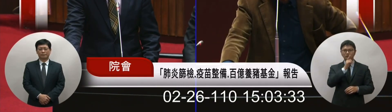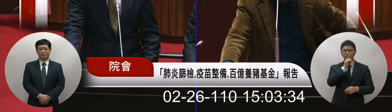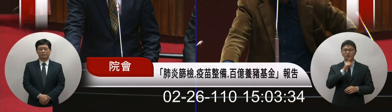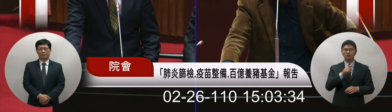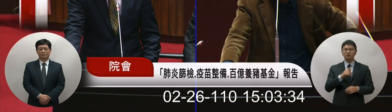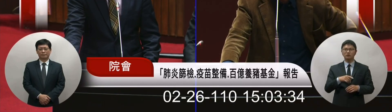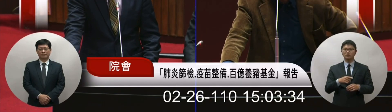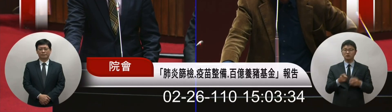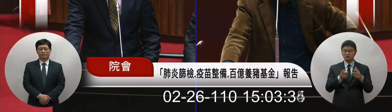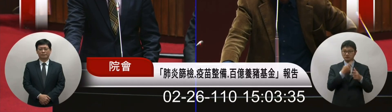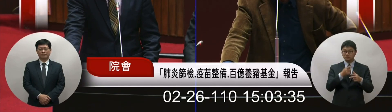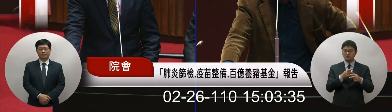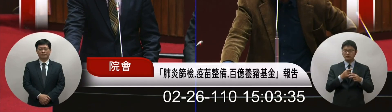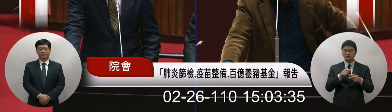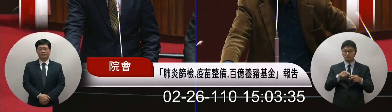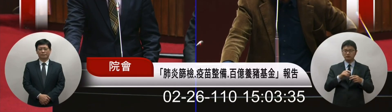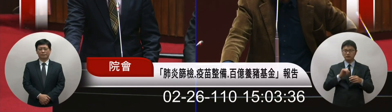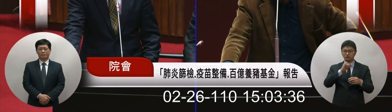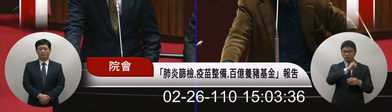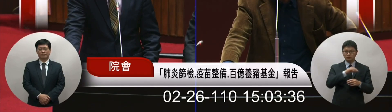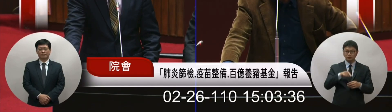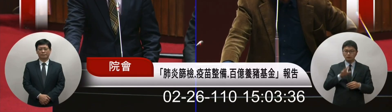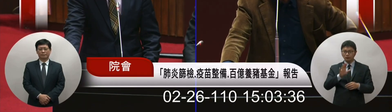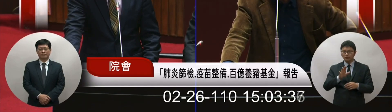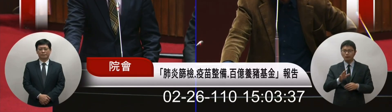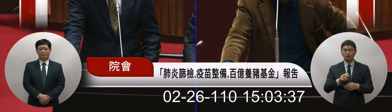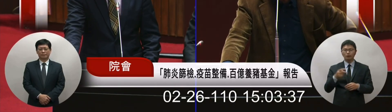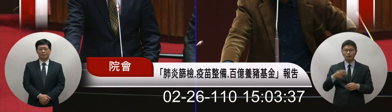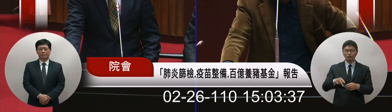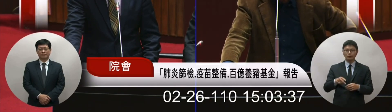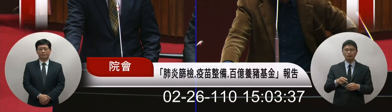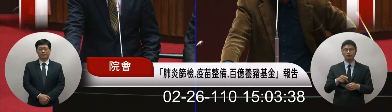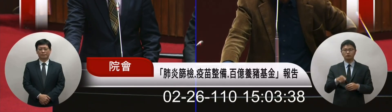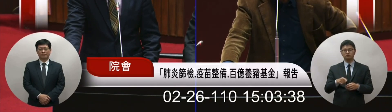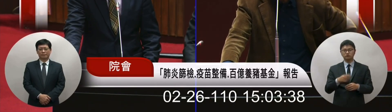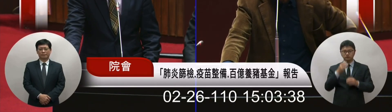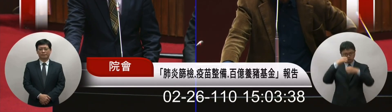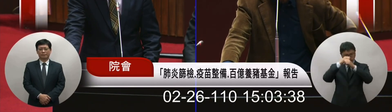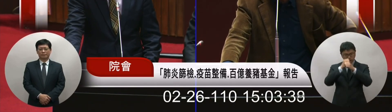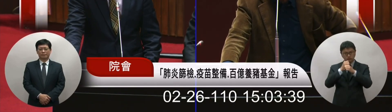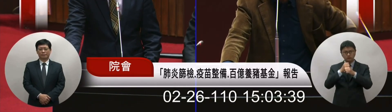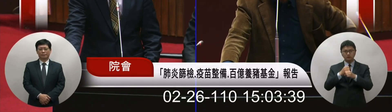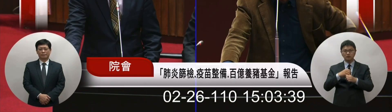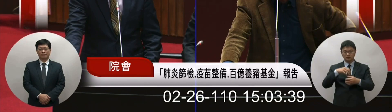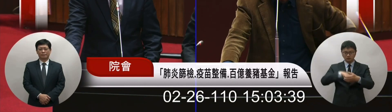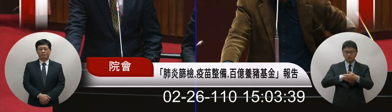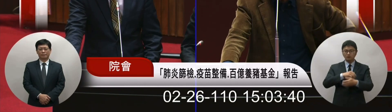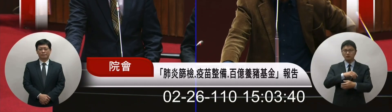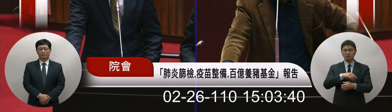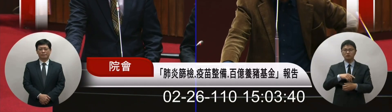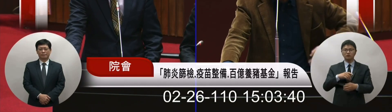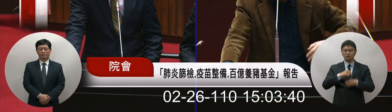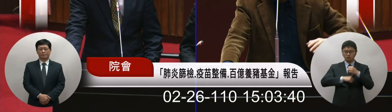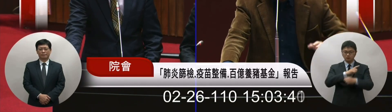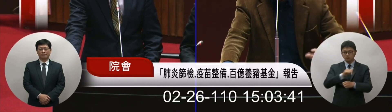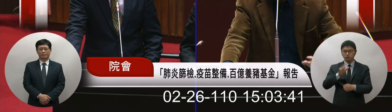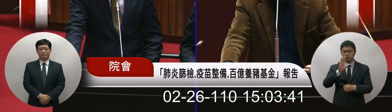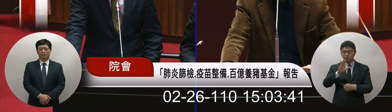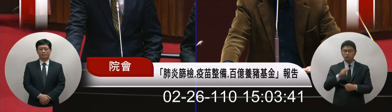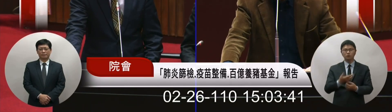子这个违反这个啊检疫的生物在里面吼，但是很突然吼，但是